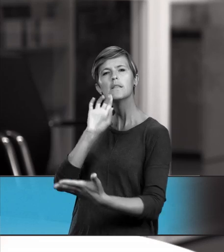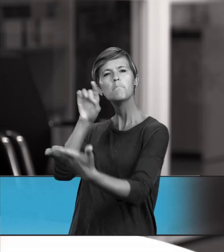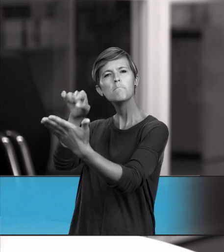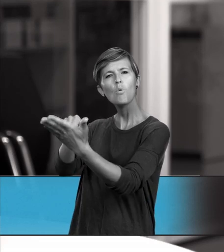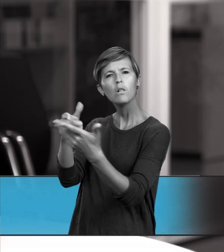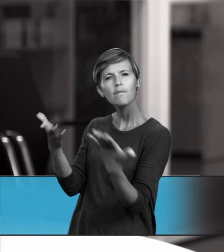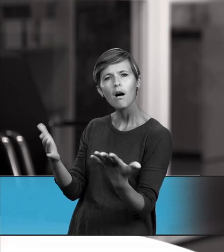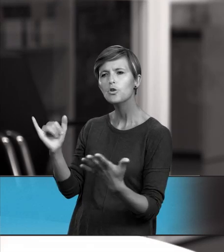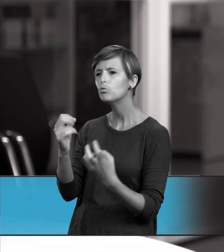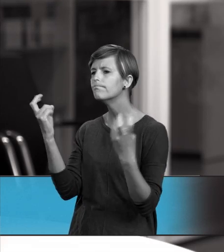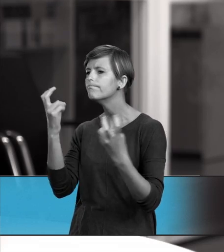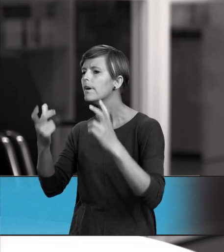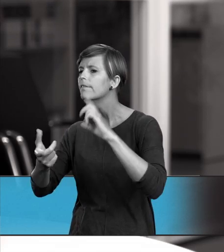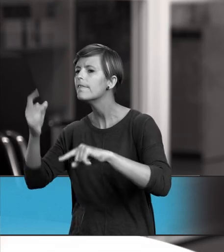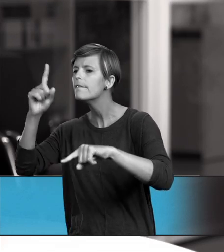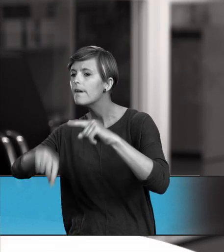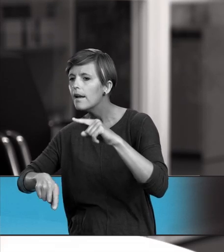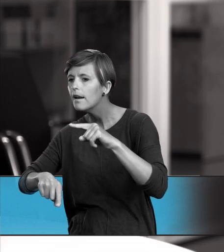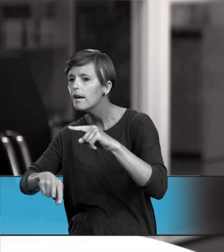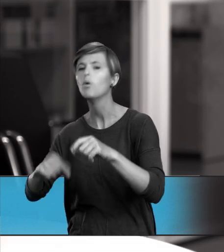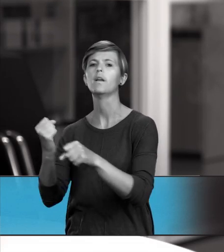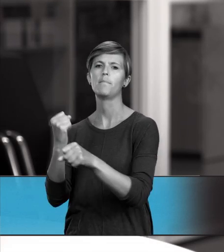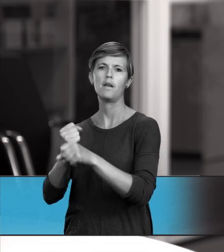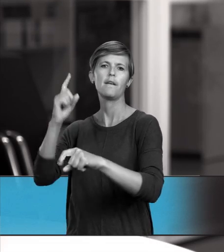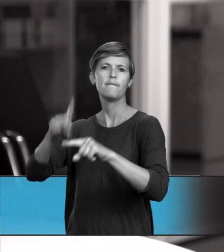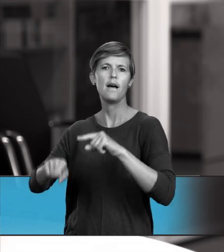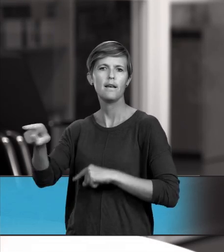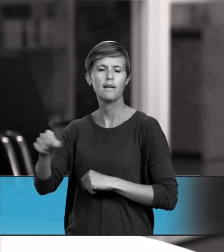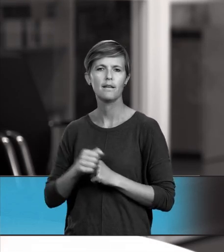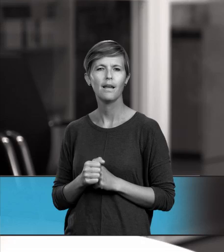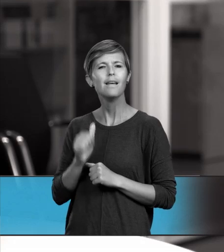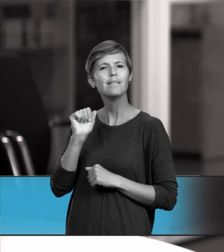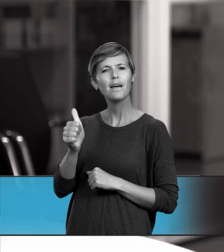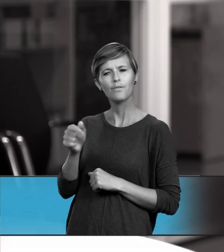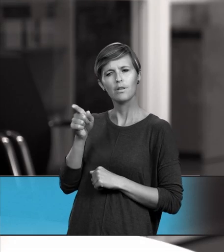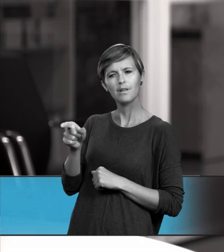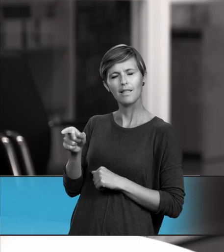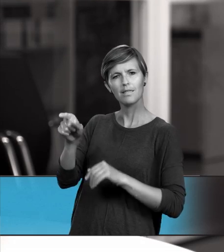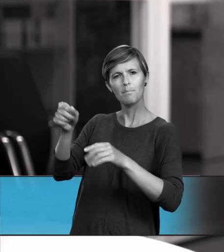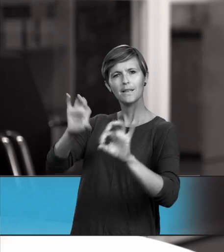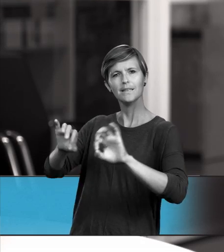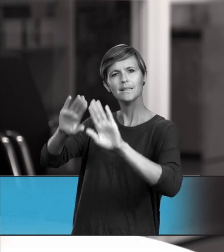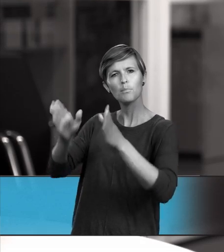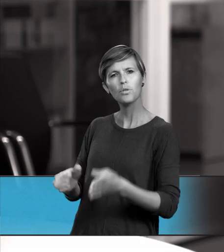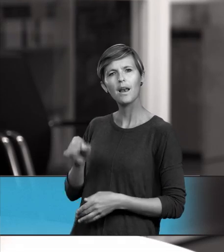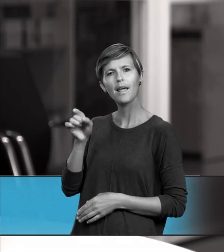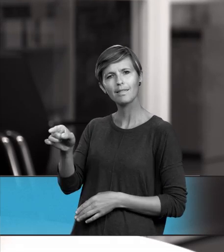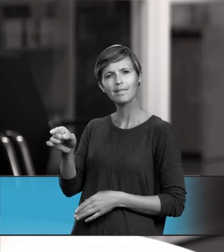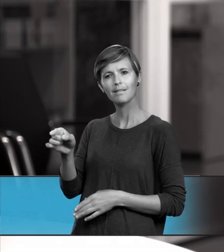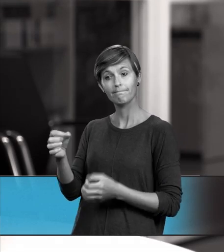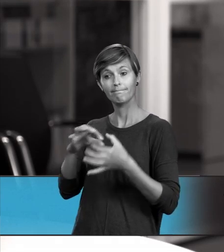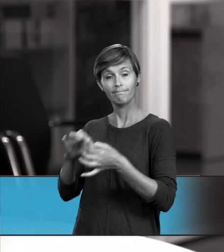har som sitt mål å finne feil og reparere den. Derfor er den medisinske